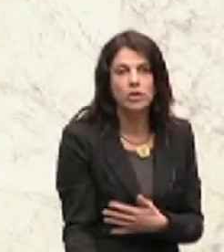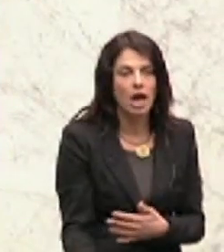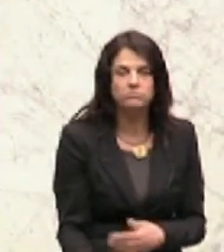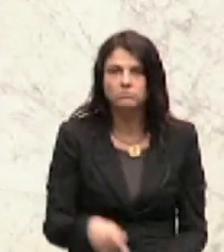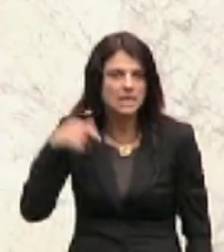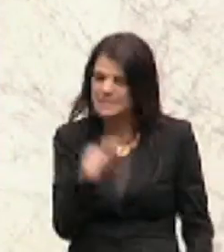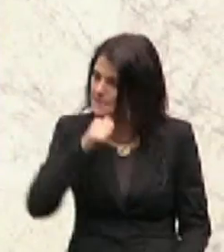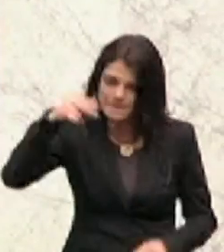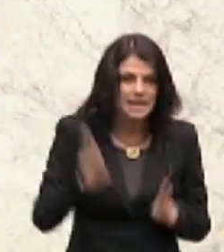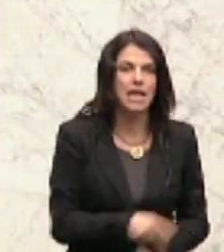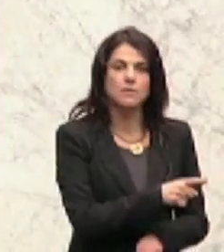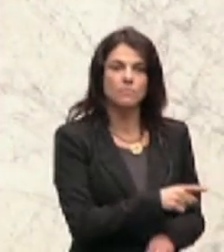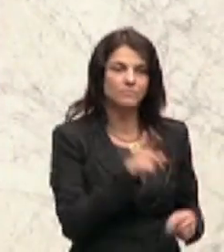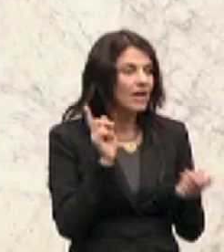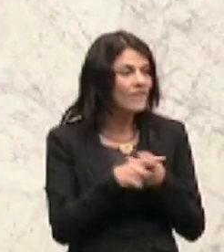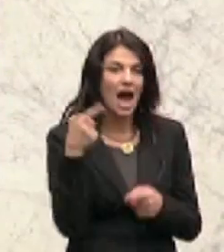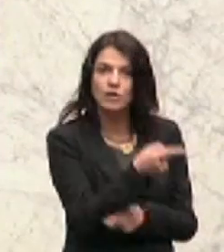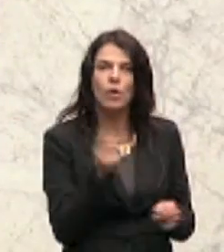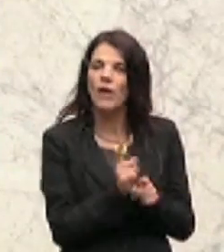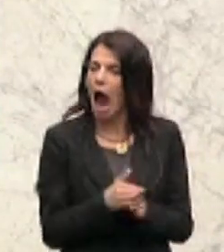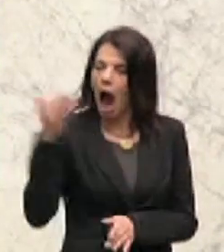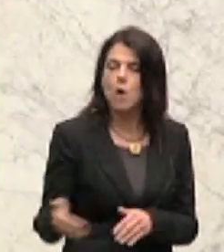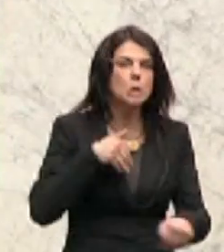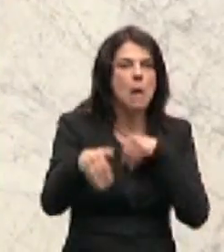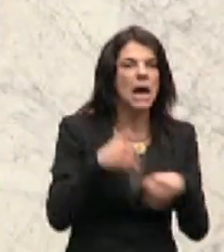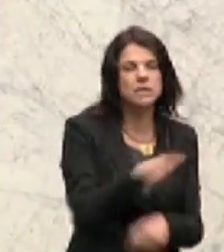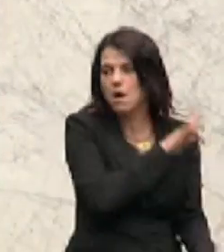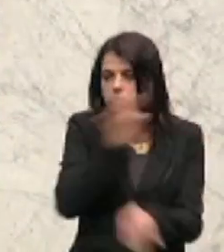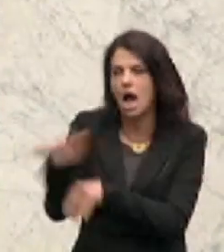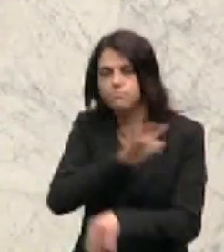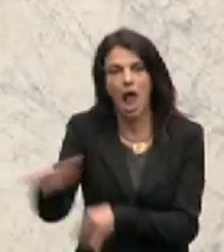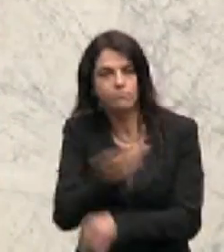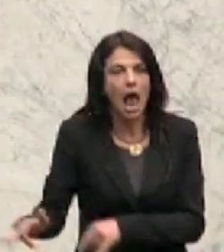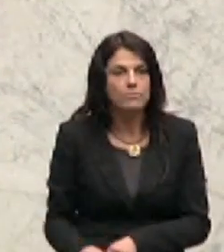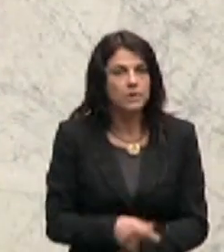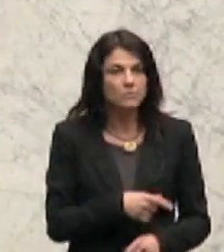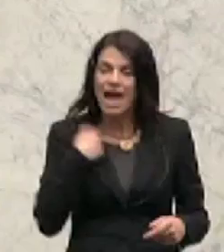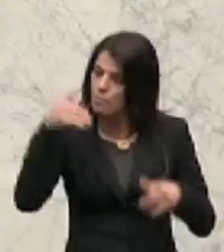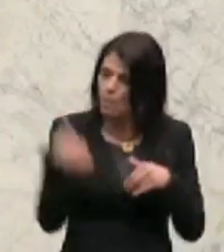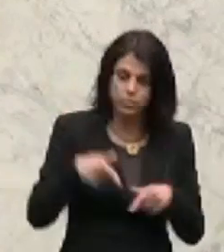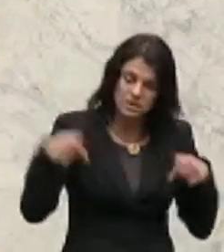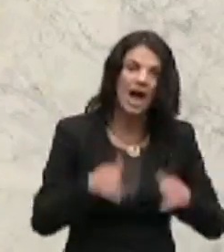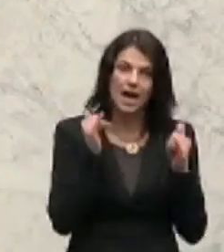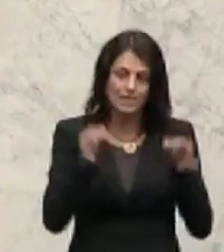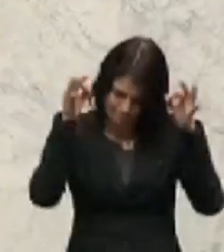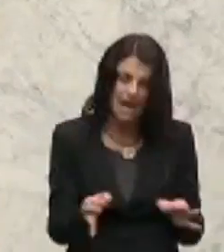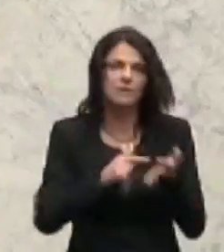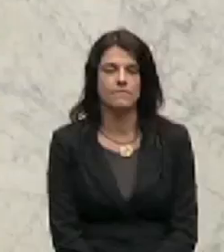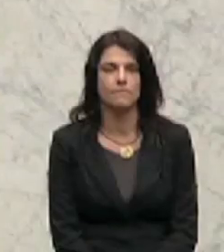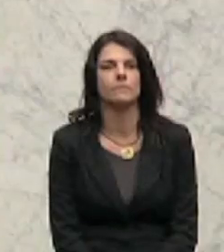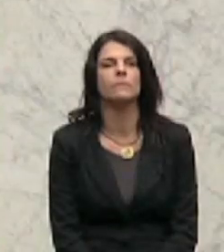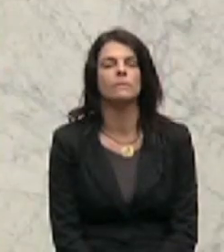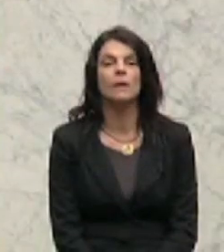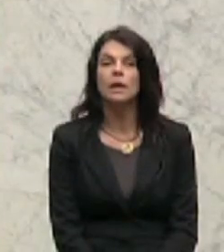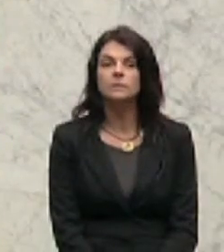nicht gerechtfertigt, wenn man den Außenminister dermaßen tadelt. Das muss ich hier ins rechte Licht rücken.